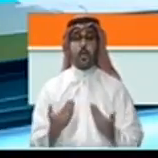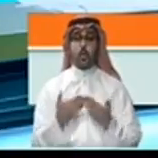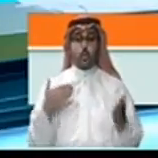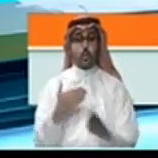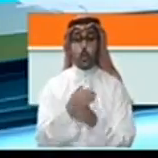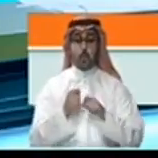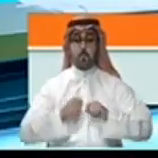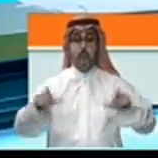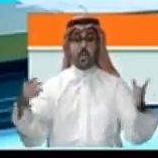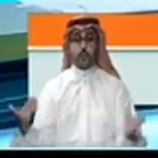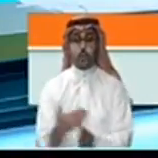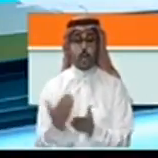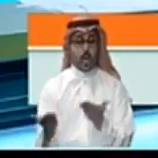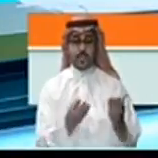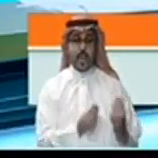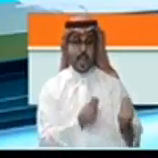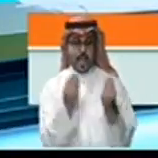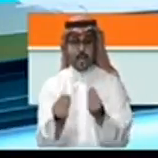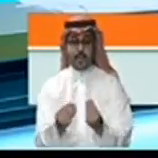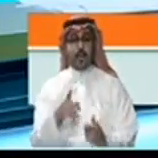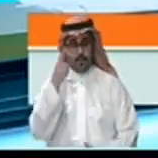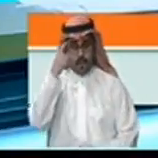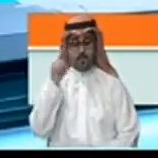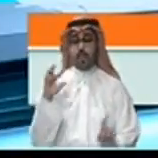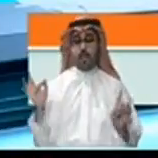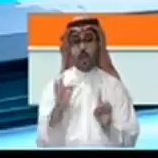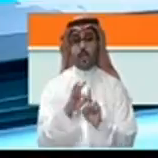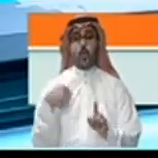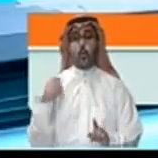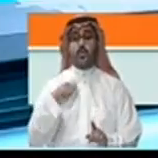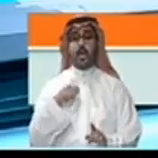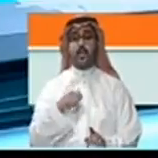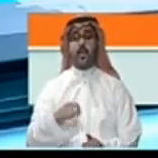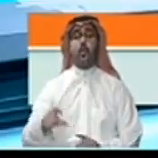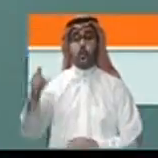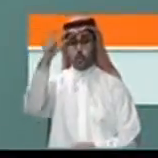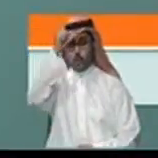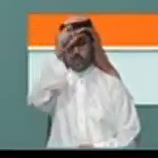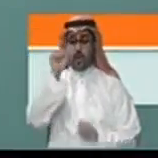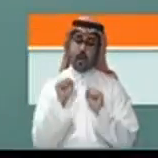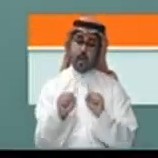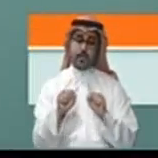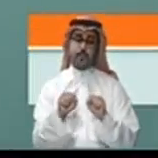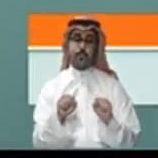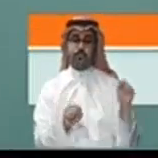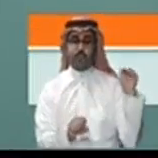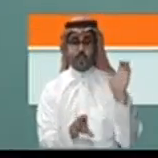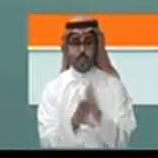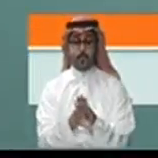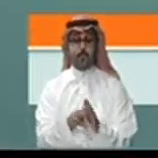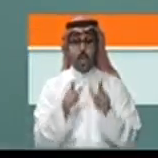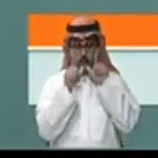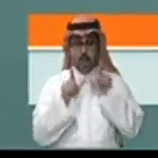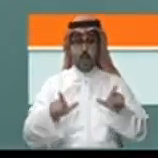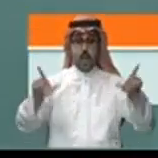الشريفين للحج والعمرة والزيارة، والذي تنفذه وتشرف عليه وزارة الشؤون الإسلامية والدعوة والإرشاد. أعلن